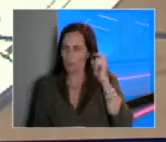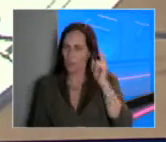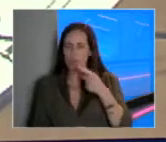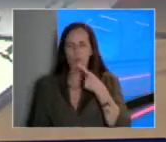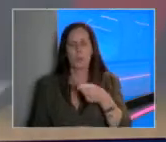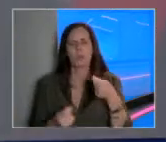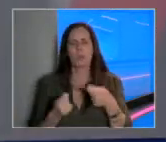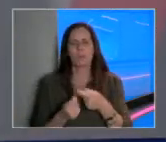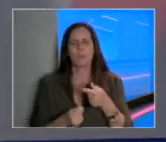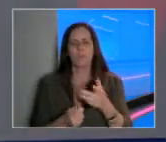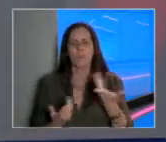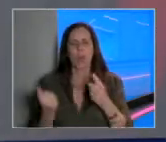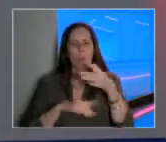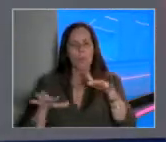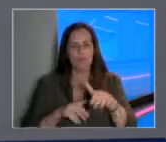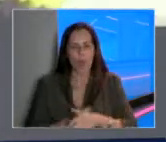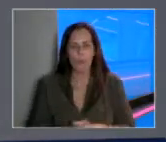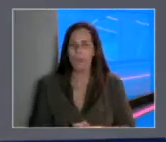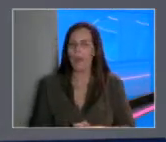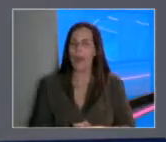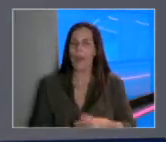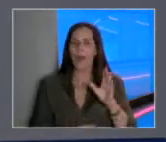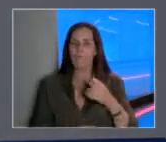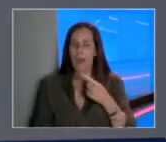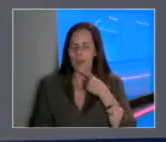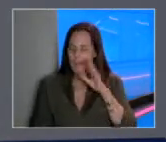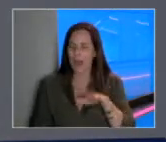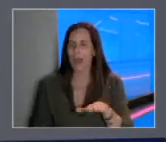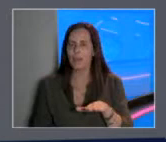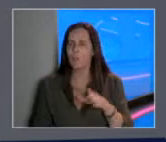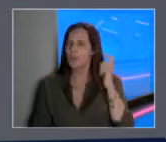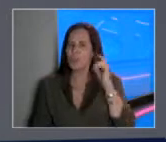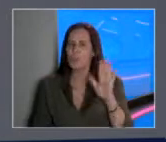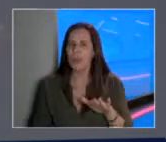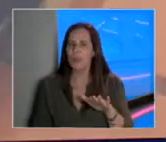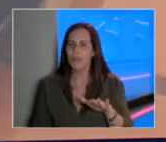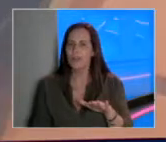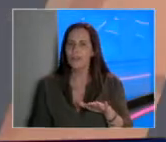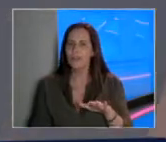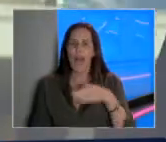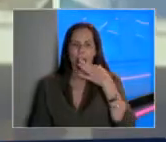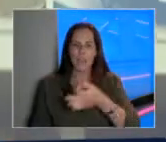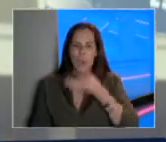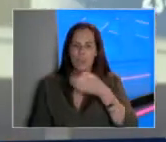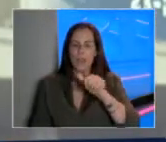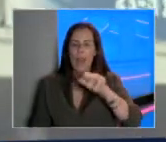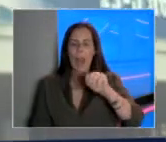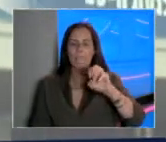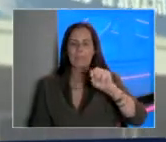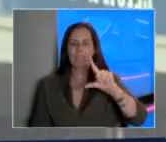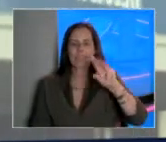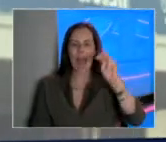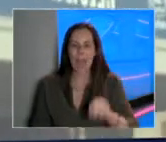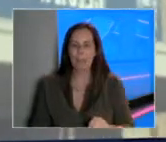שלך לגבי חייה של הקואליציה הזו, אבל אנחנו דיברנו על אמסלם, דיברנו על יזהר שי, בוא נשמע את אחד מהנאומים של אמסלם,